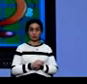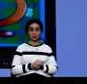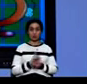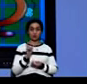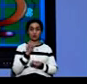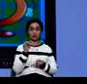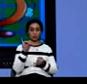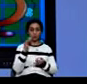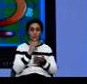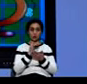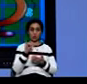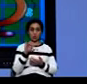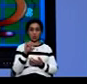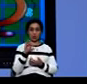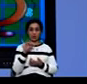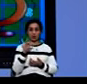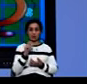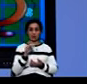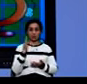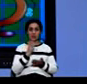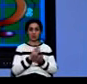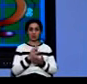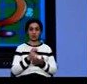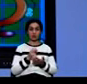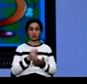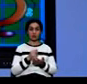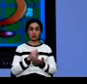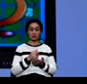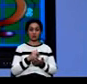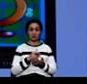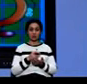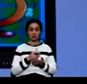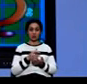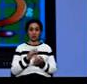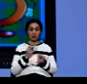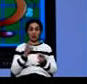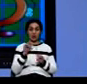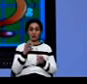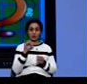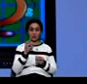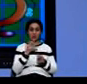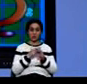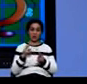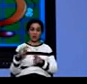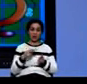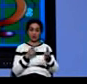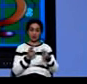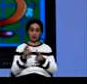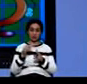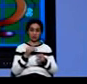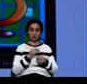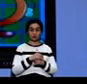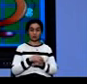Что есть у Анвара? У Анвара лыжи. Что Анвар делает? Анвар катается